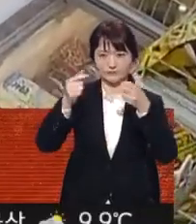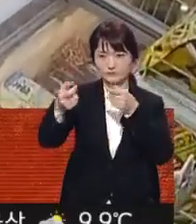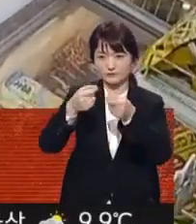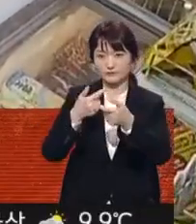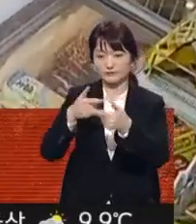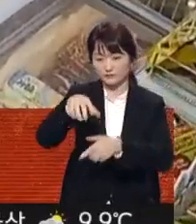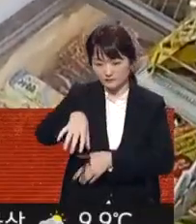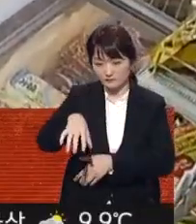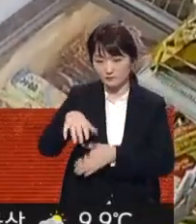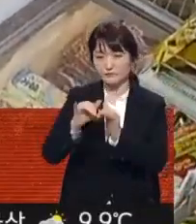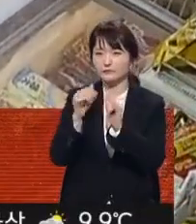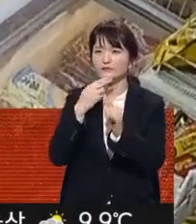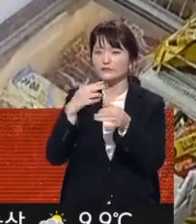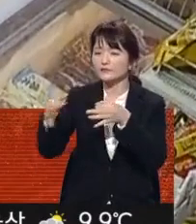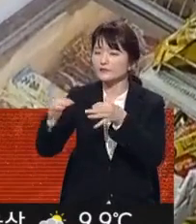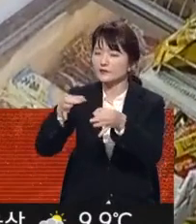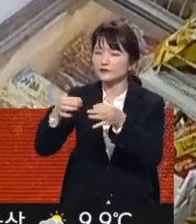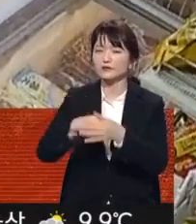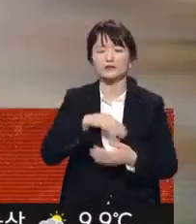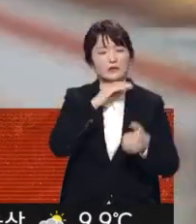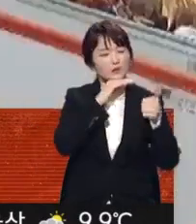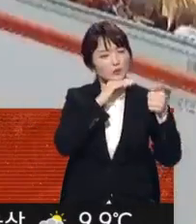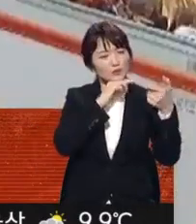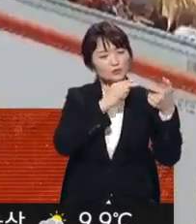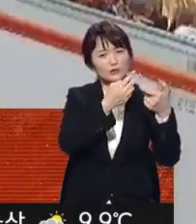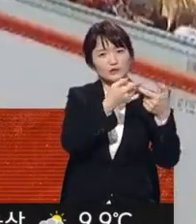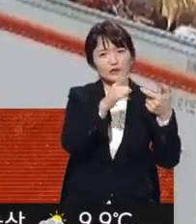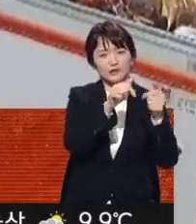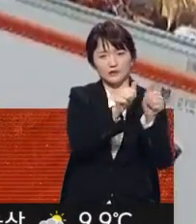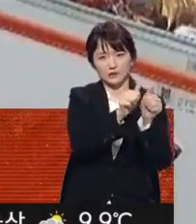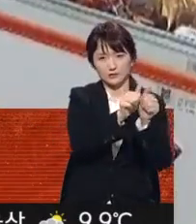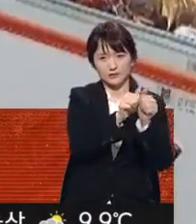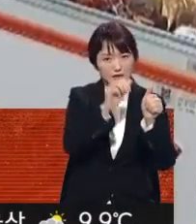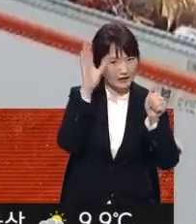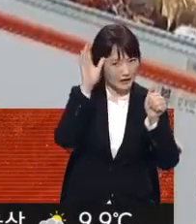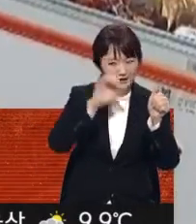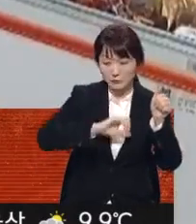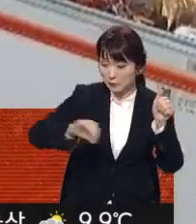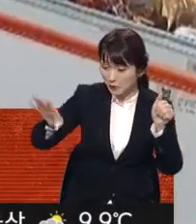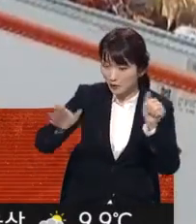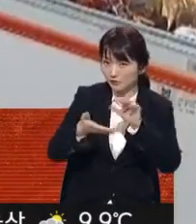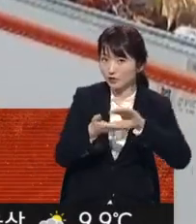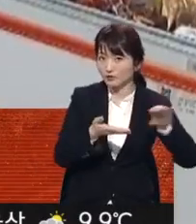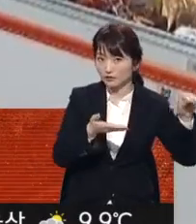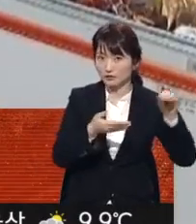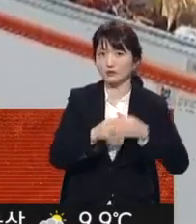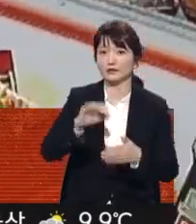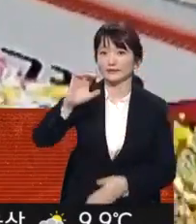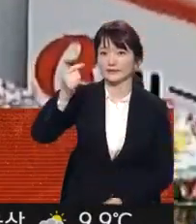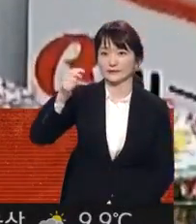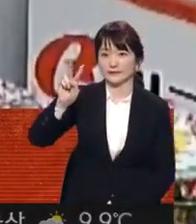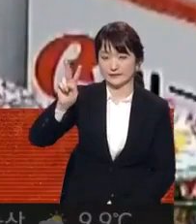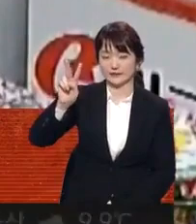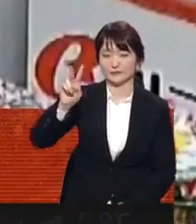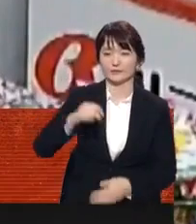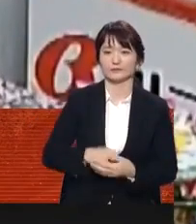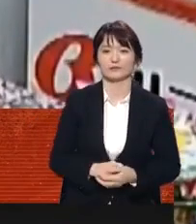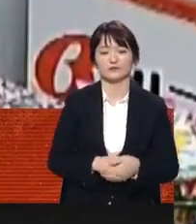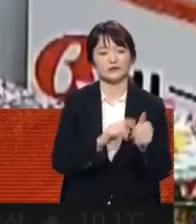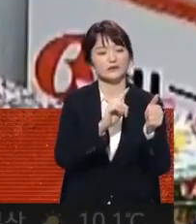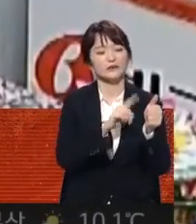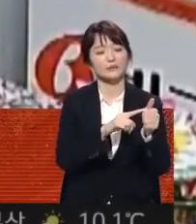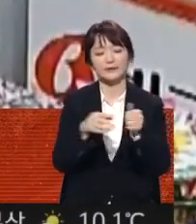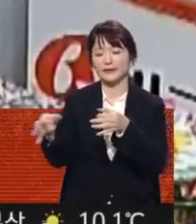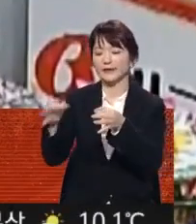무인 점포에 5 60대 정도 돼 보이는이 남성이 강아지를 유기하고 사라진 겁니다 공개된 cctv에는요이 남성이 강아지를